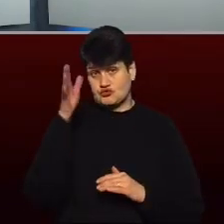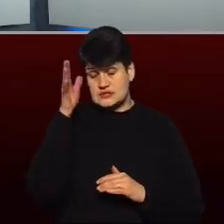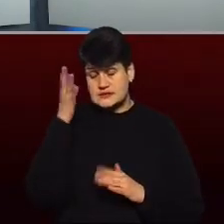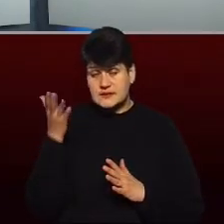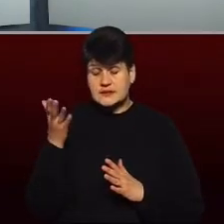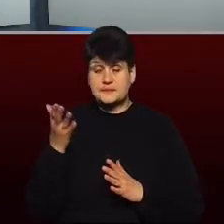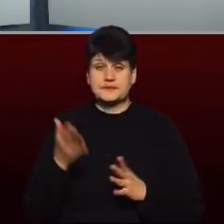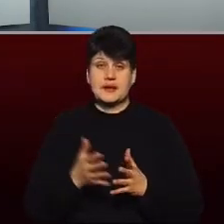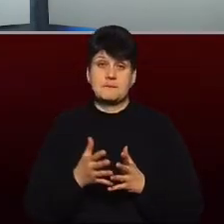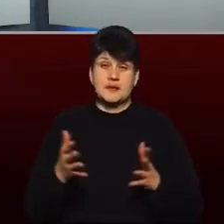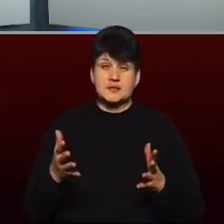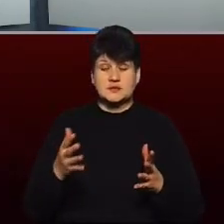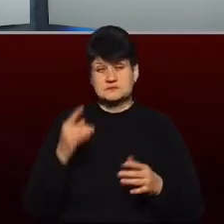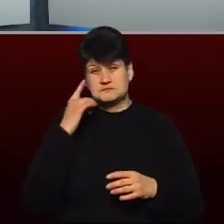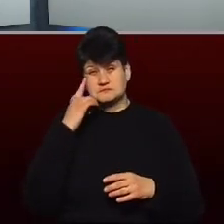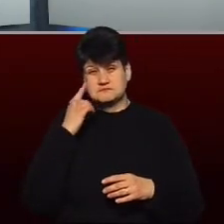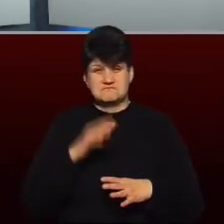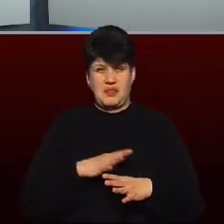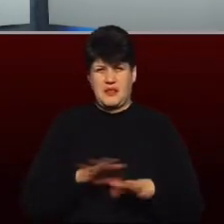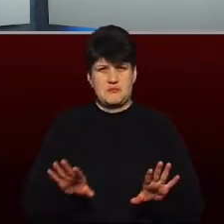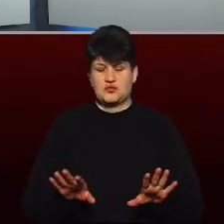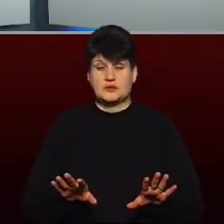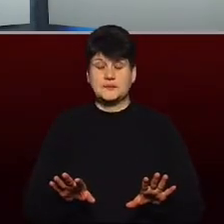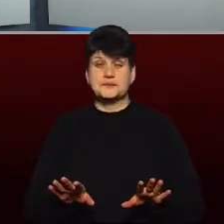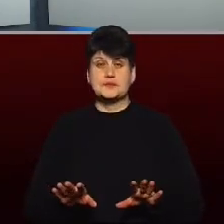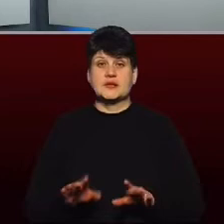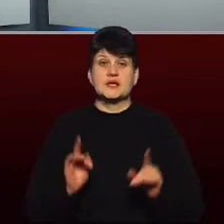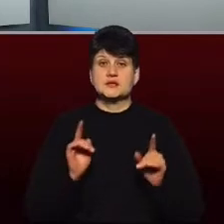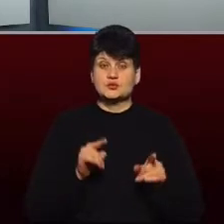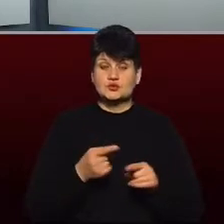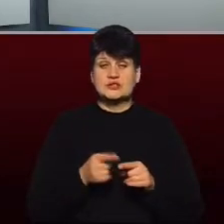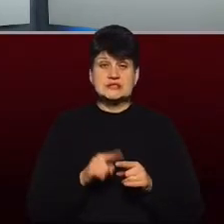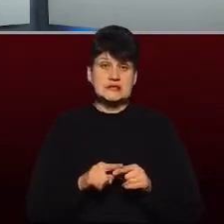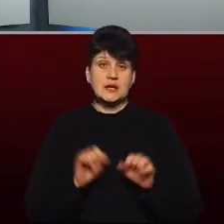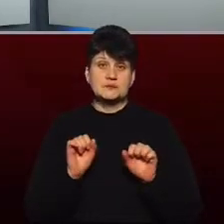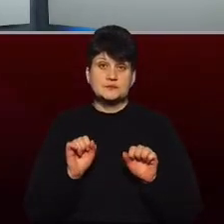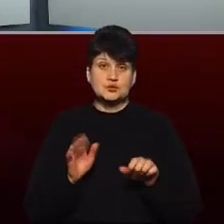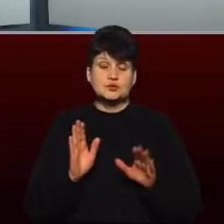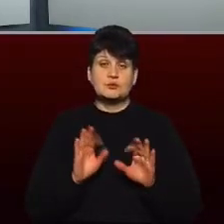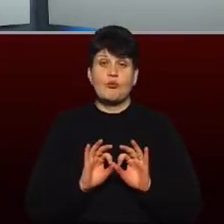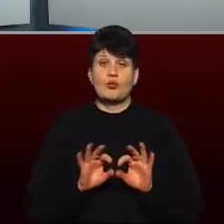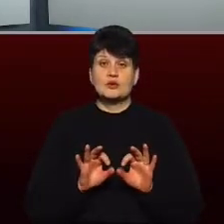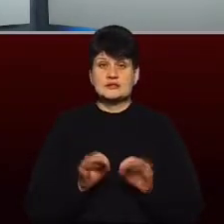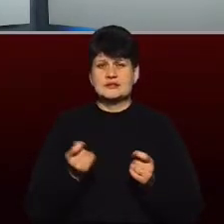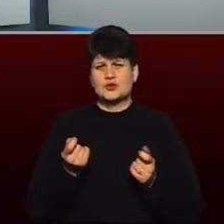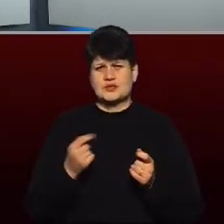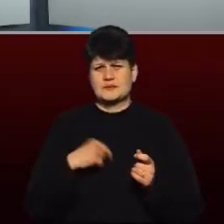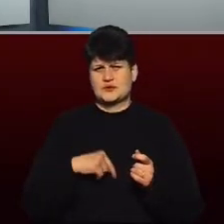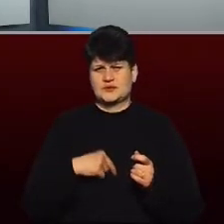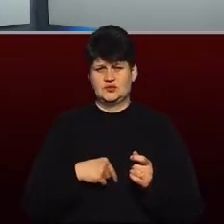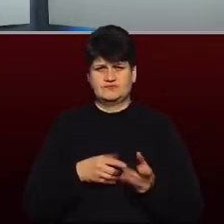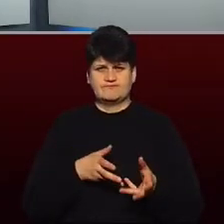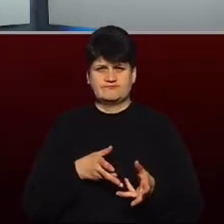більше схиляються, що її не буде. Відповідно, це можна навіть пояснити трошки і психологічними механізмами, тому